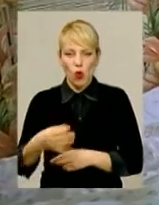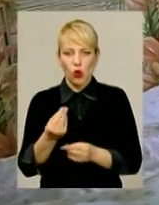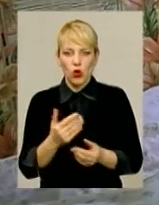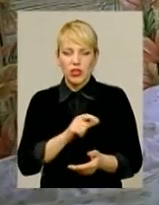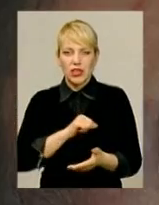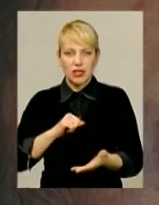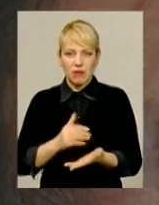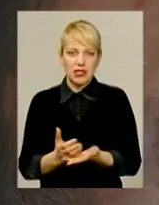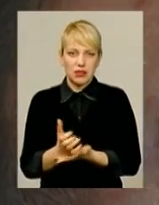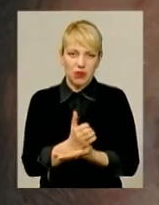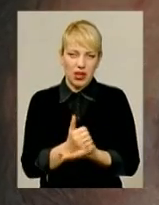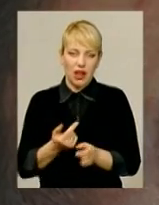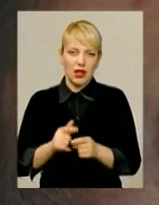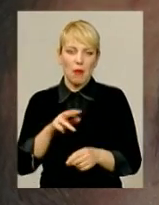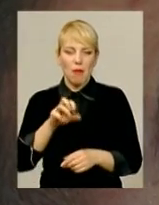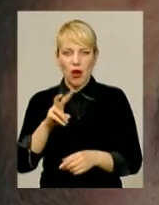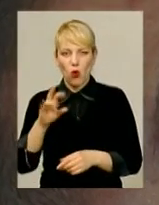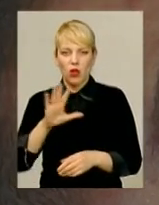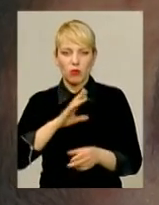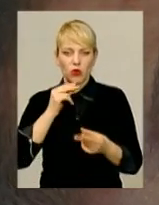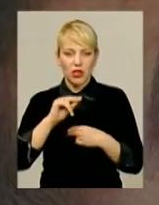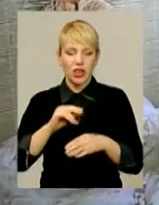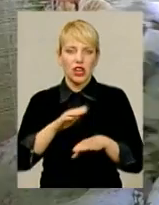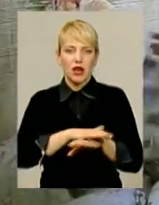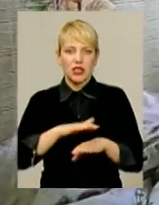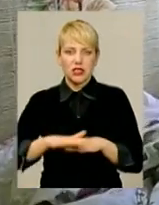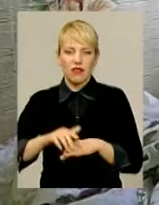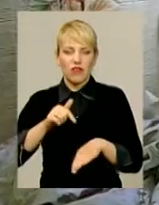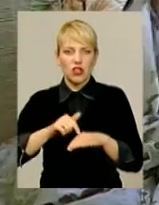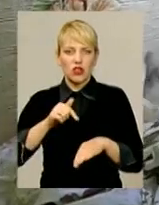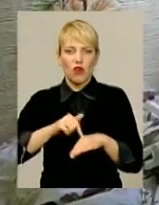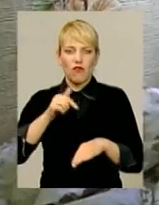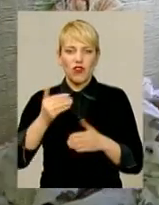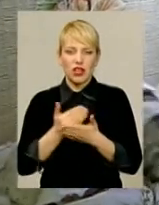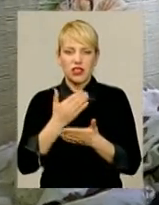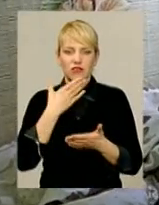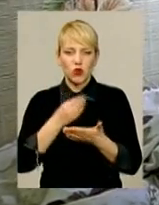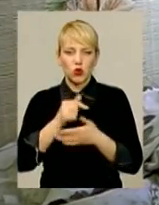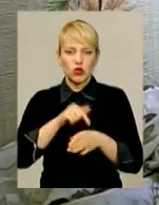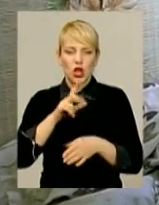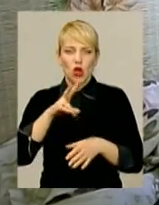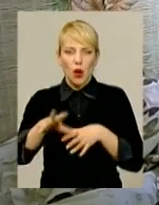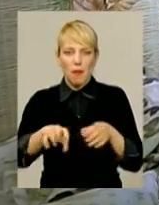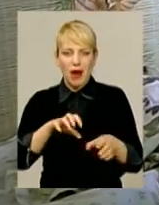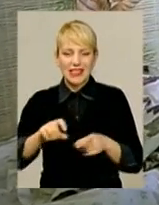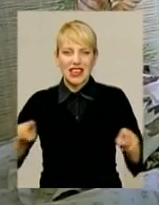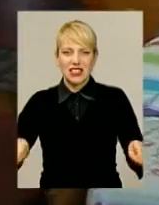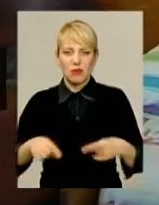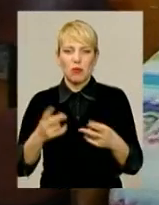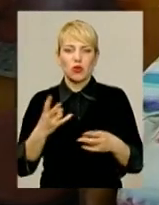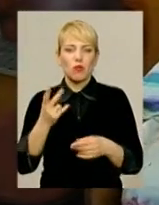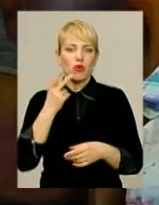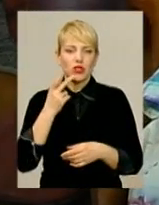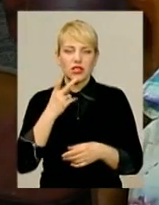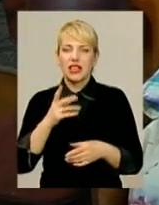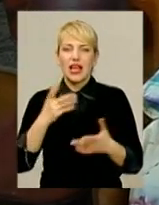збирала самотужки, Миколі стало краще. Кінцівки дещо відновили свою чутливість, але масаж та реабілітація хлопцю потрібні постійно. Інакше